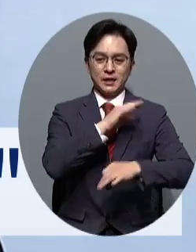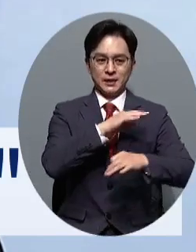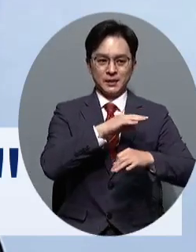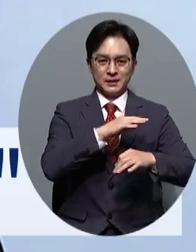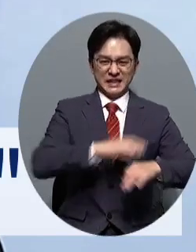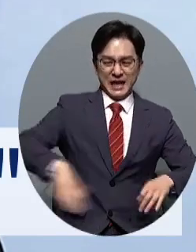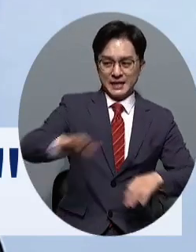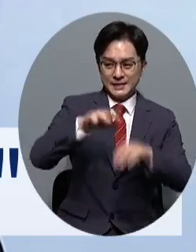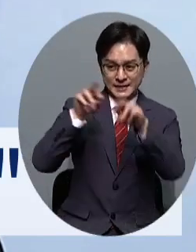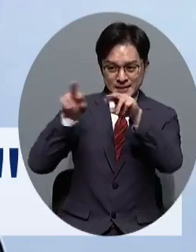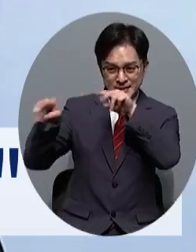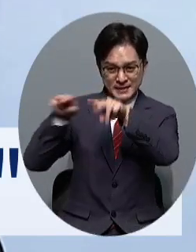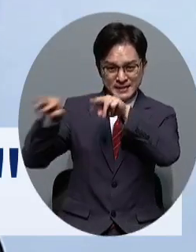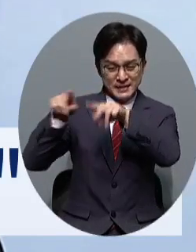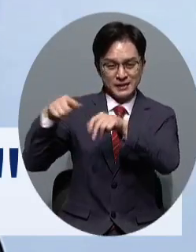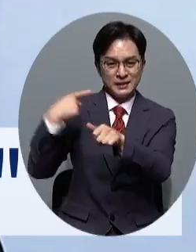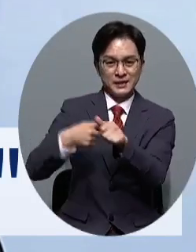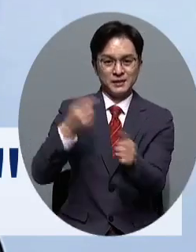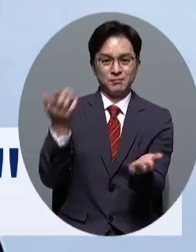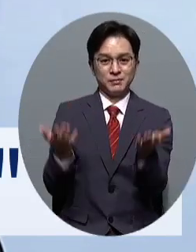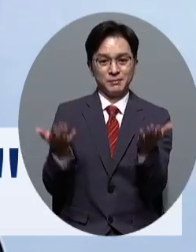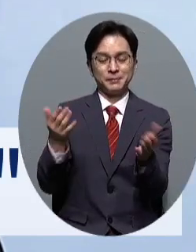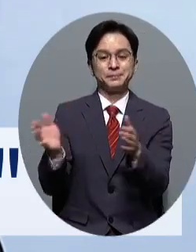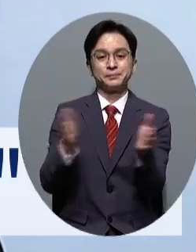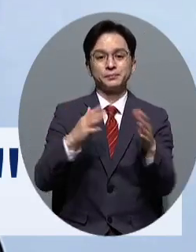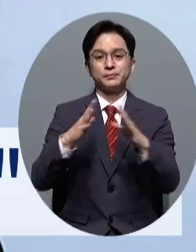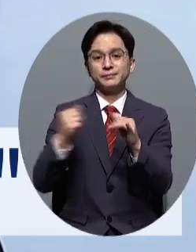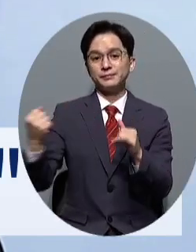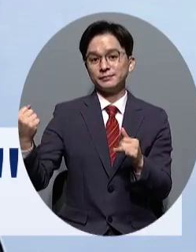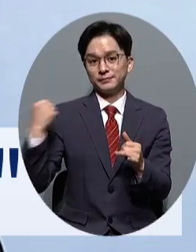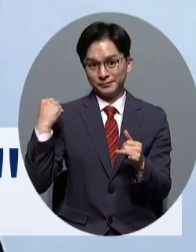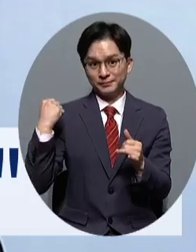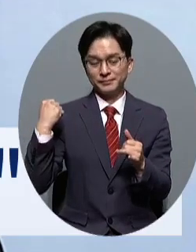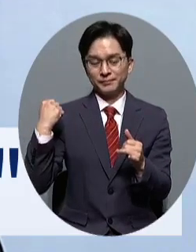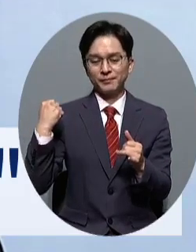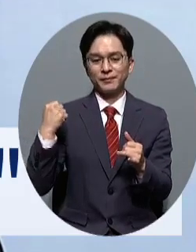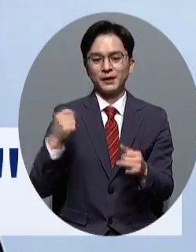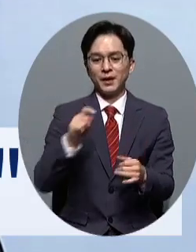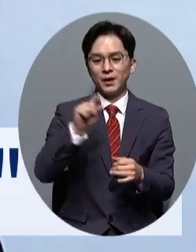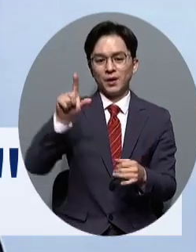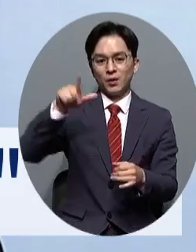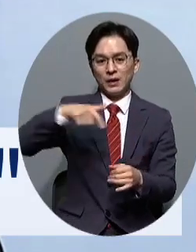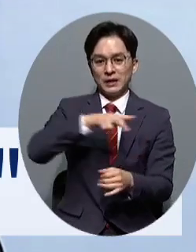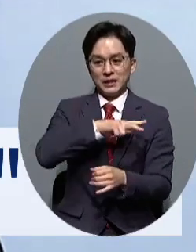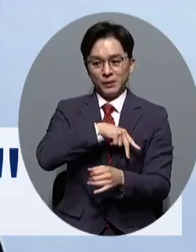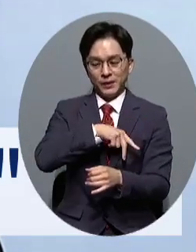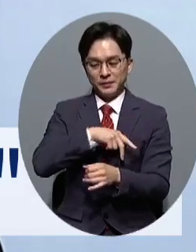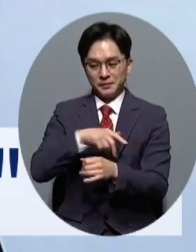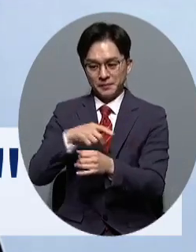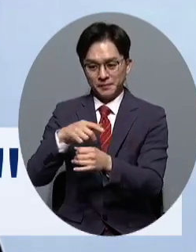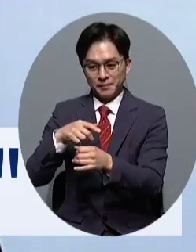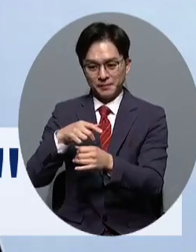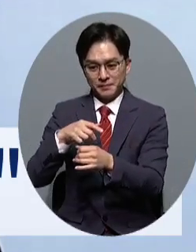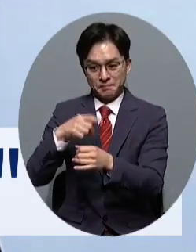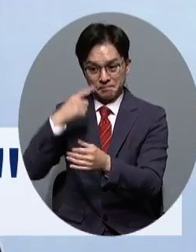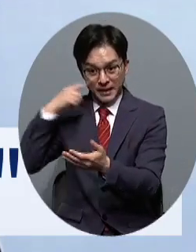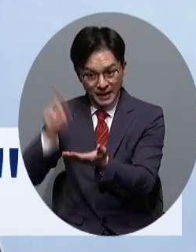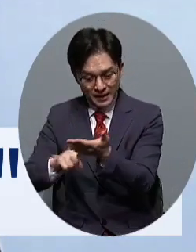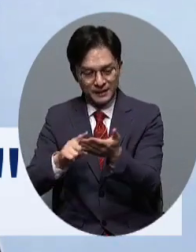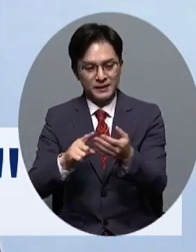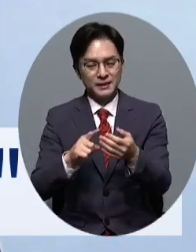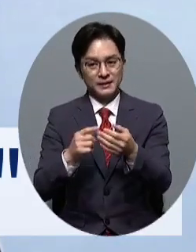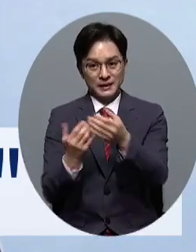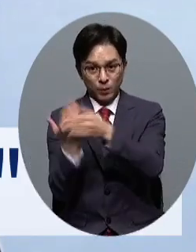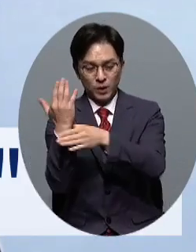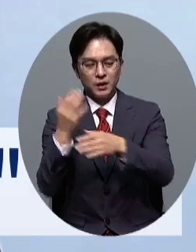제출했는데요. 국민의힘은 곽 의원을 포함해서 이재명 후보 연루 의혹까지 모두 특검으로 규명하자고 목소리를